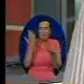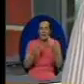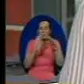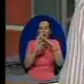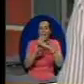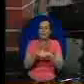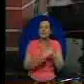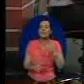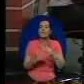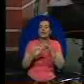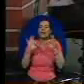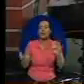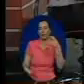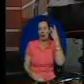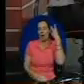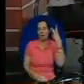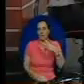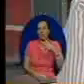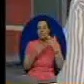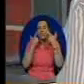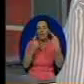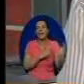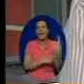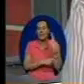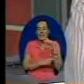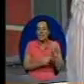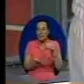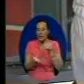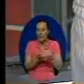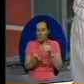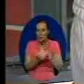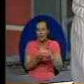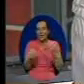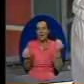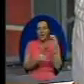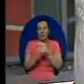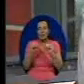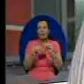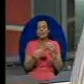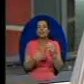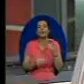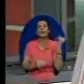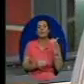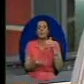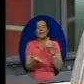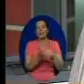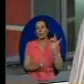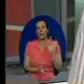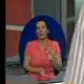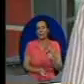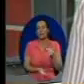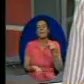בחקיקה. צריך להתחיל להבין שהגנת הצרכן, אם נמשיך להשתמש בכללים של המשפט הכללי, תמיד ידחו את התביעה